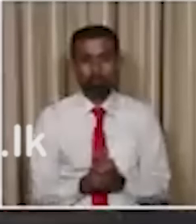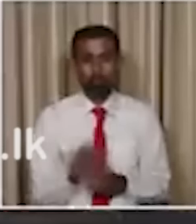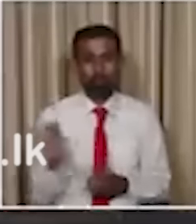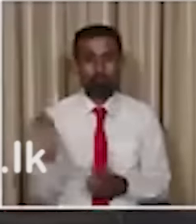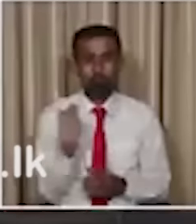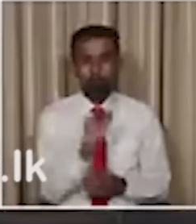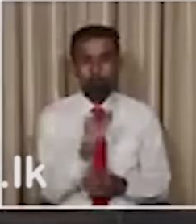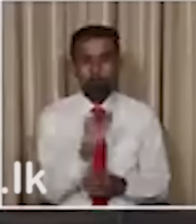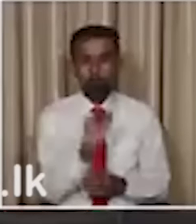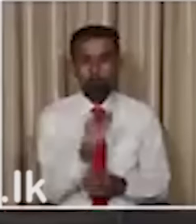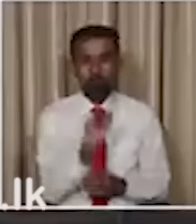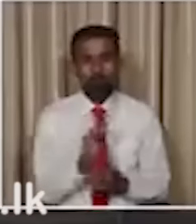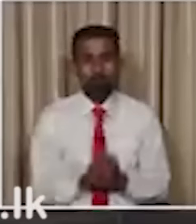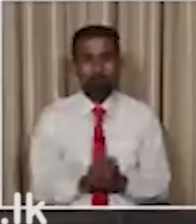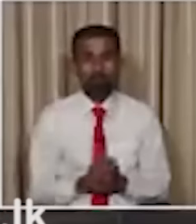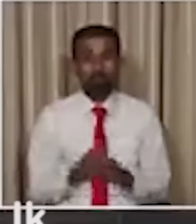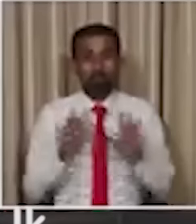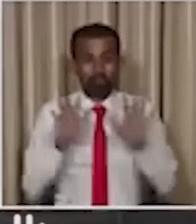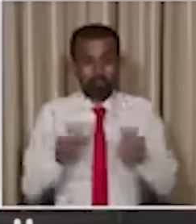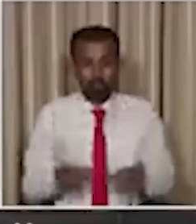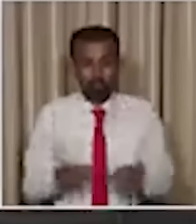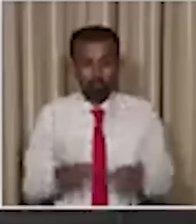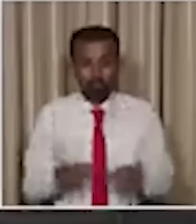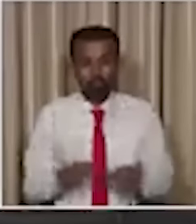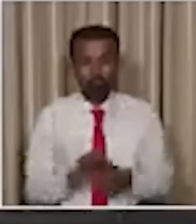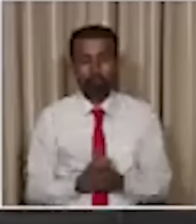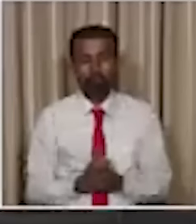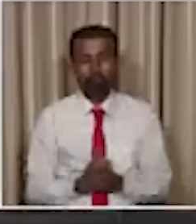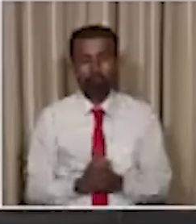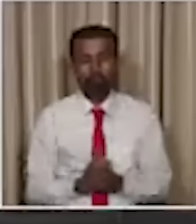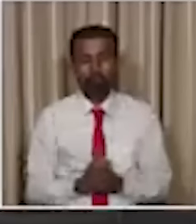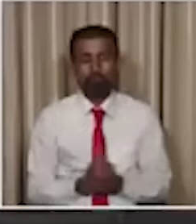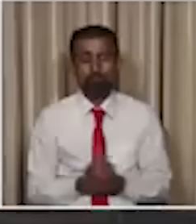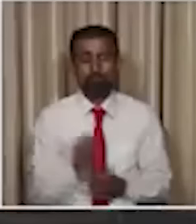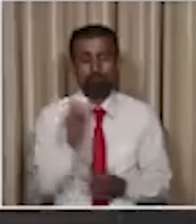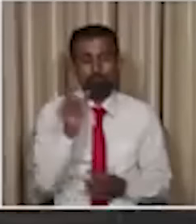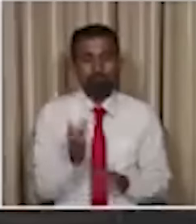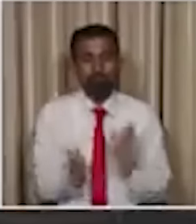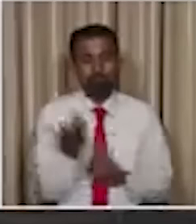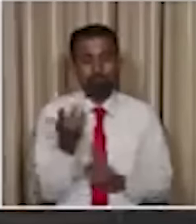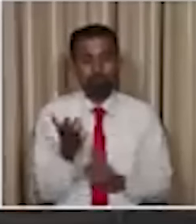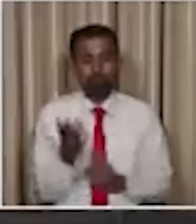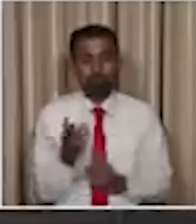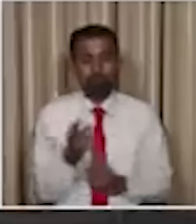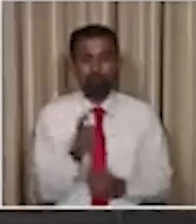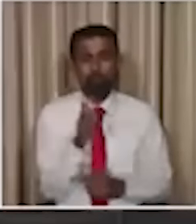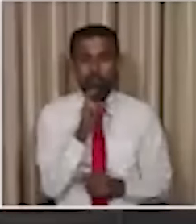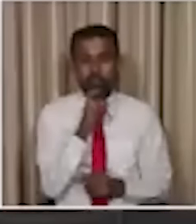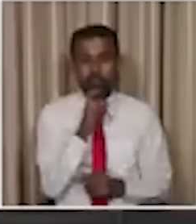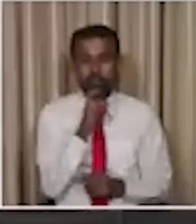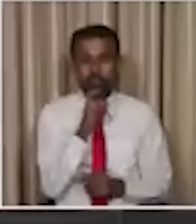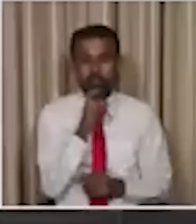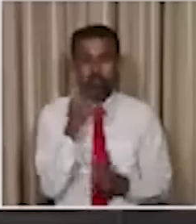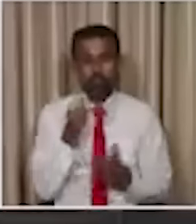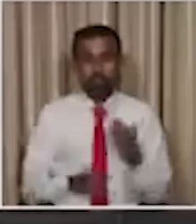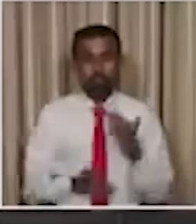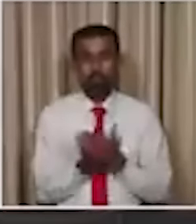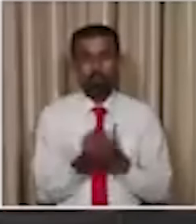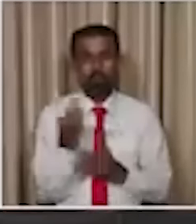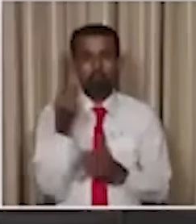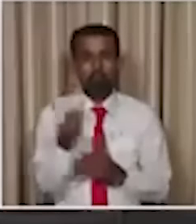පස්සේ අන්තිමේට දැන් තියෙන තත්ත්වය තමයි එතුමා ගිහිල්ලා අභියාචනා දිනකරණයේ පෙත්සමක් යොමු